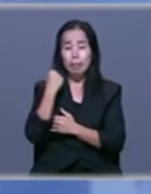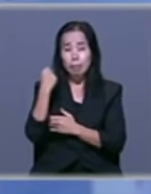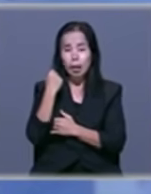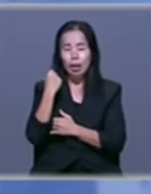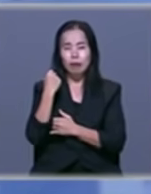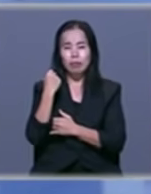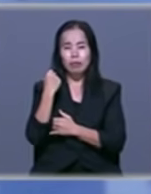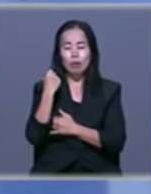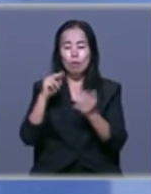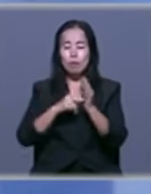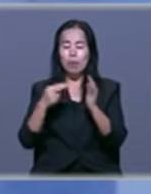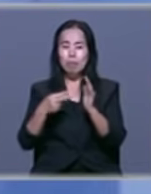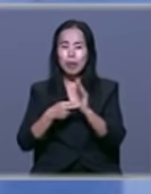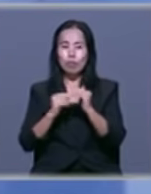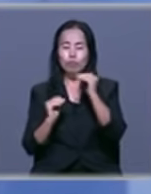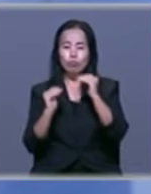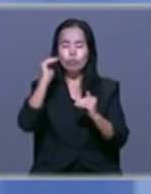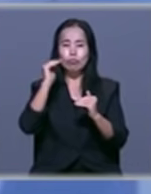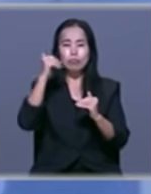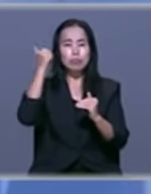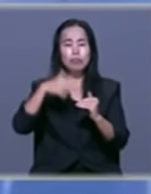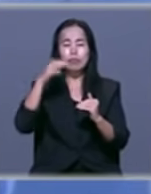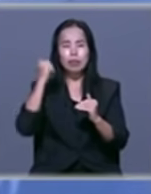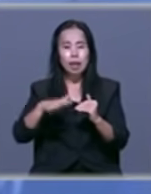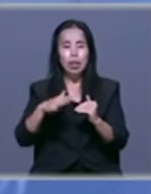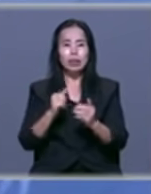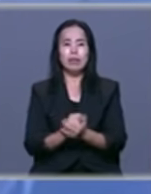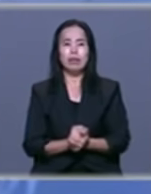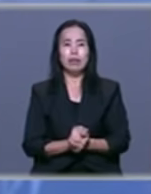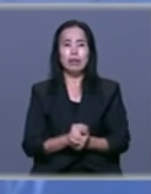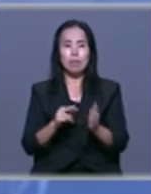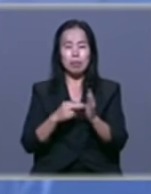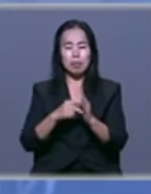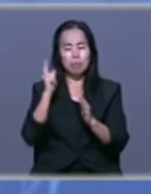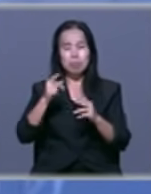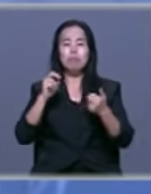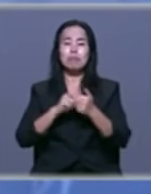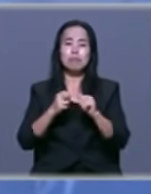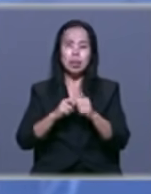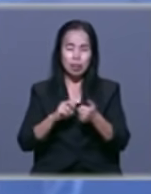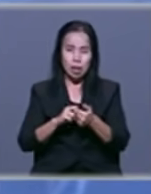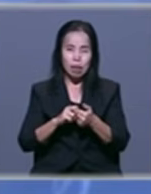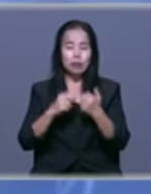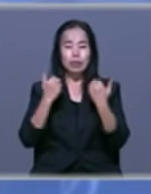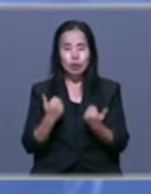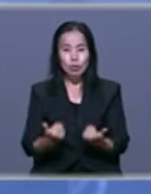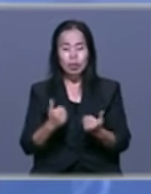มีผลเป็นคุณเป็นโทษกับใคร ค่ะ โดยเฉพาะใช่ไหมฮะอันนี้มันก็จะเป็นปัญหาว่าในเรื่องนี้เนี่ย